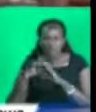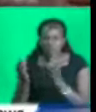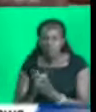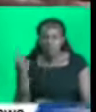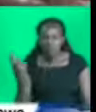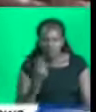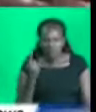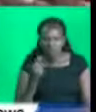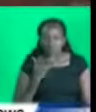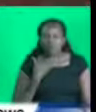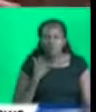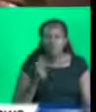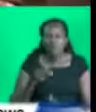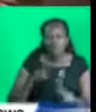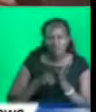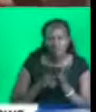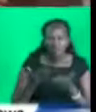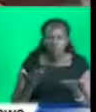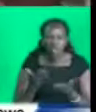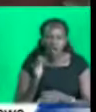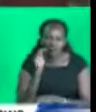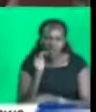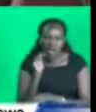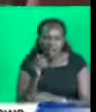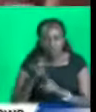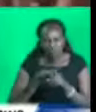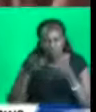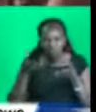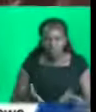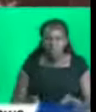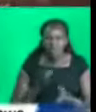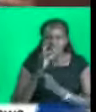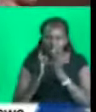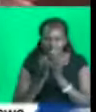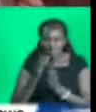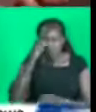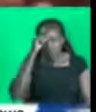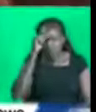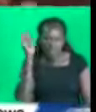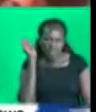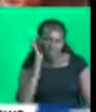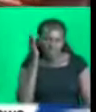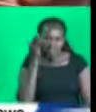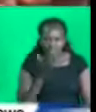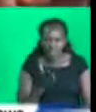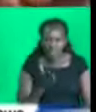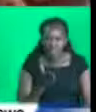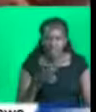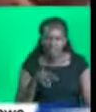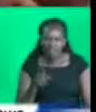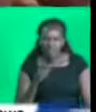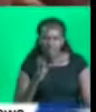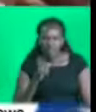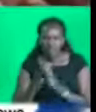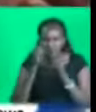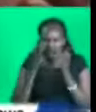kazi, sheria yake iko wapi? Tunaomba kuanzia leo kama serikali itatusikia, hata atuoli asikie mwenyewe. Wafanyi kazi